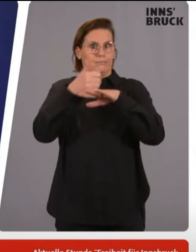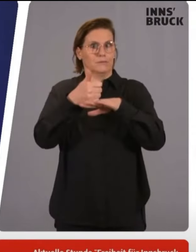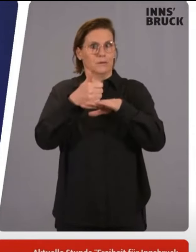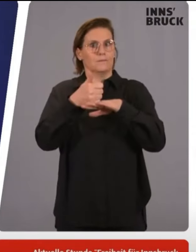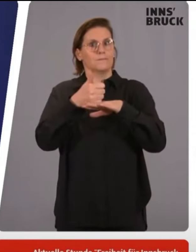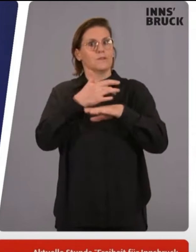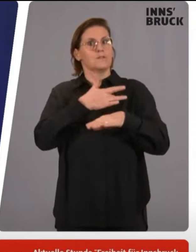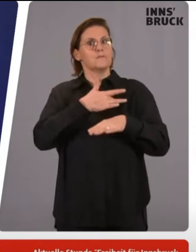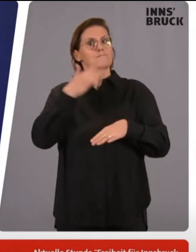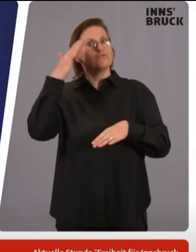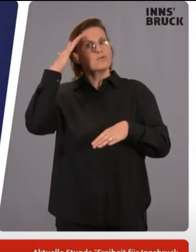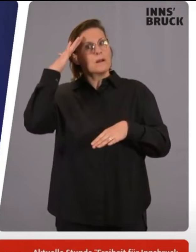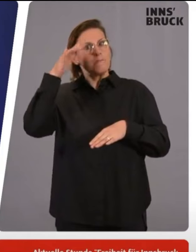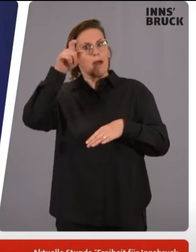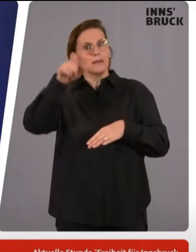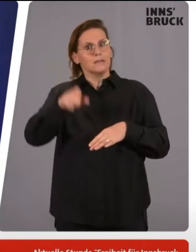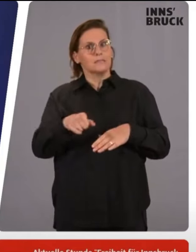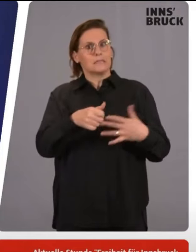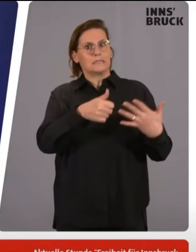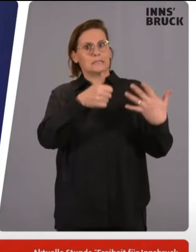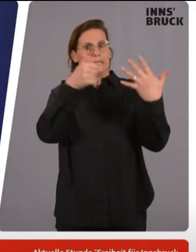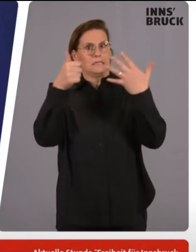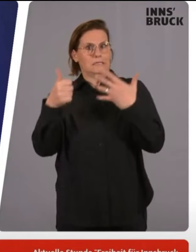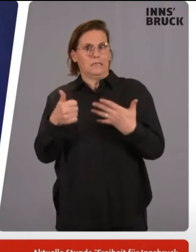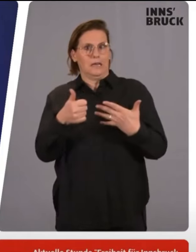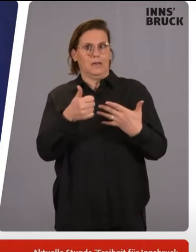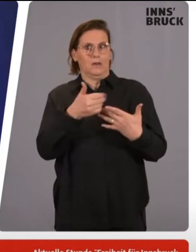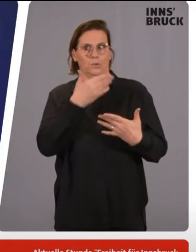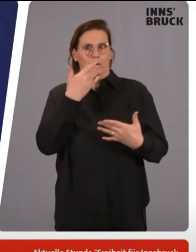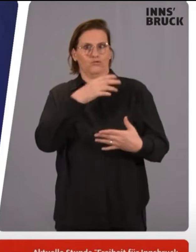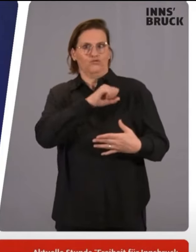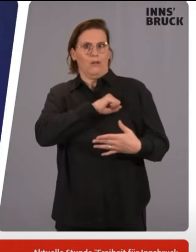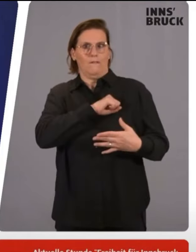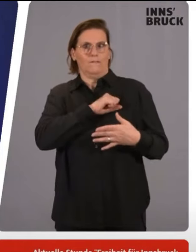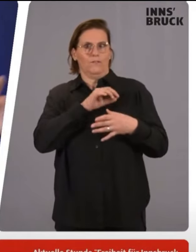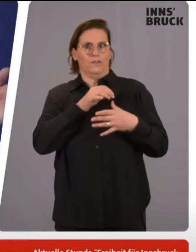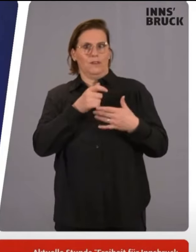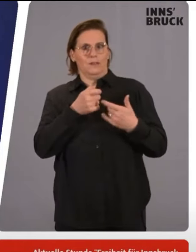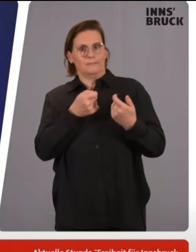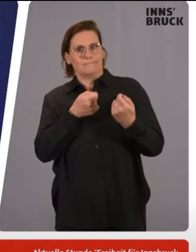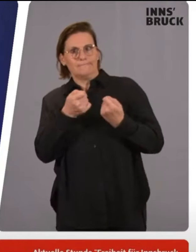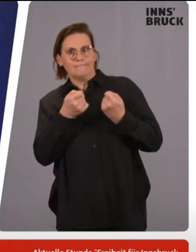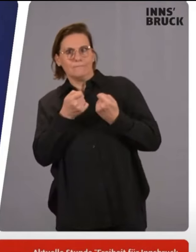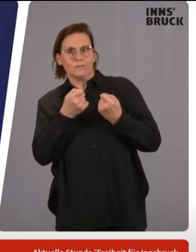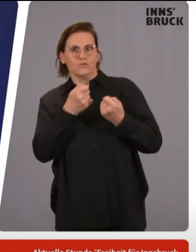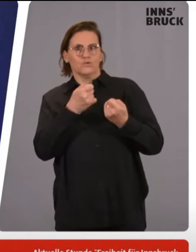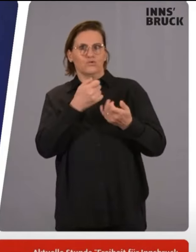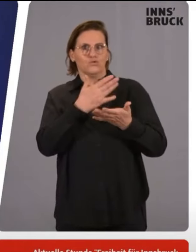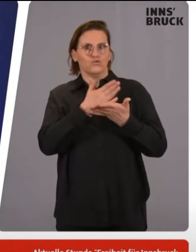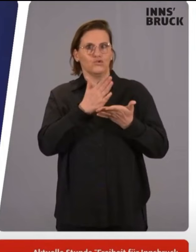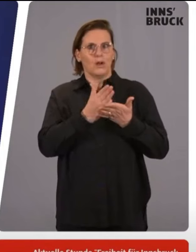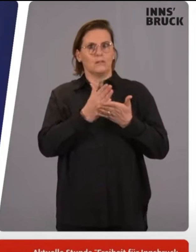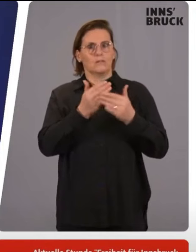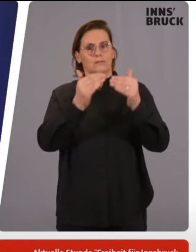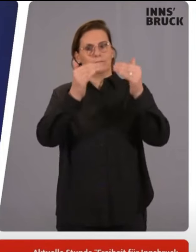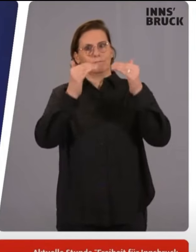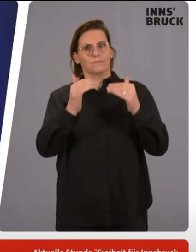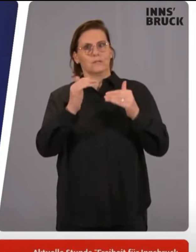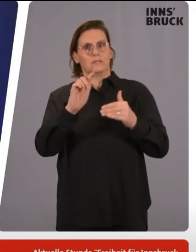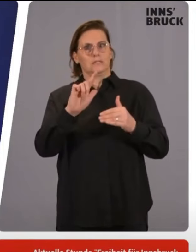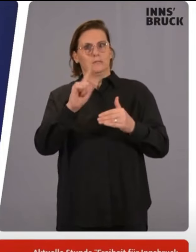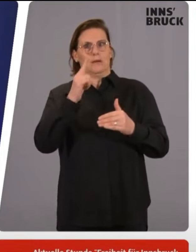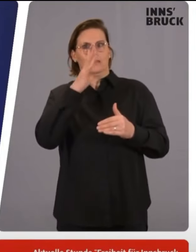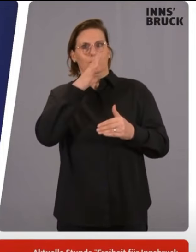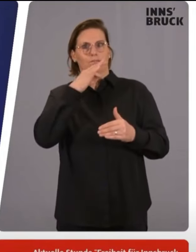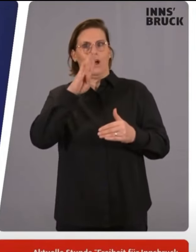Bürgermeister der 6 Jahre nicht imstande war diese Stadt zu führen da haben wir die Frau be als zweiter Stelle der